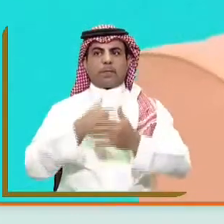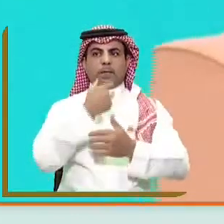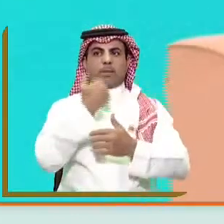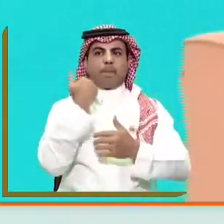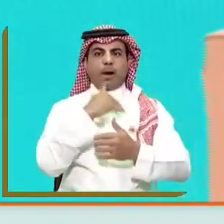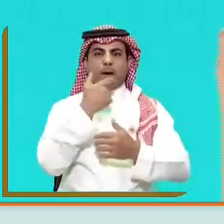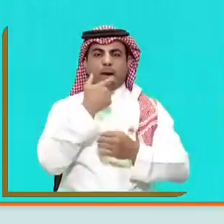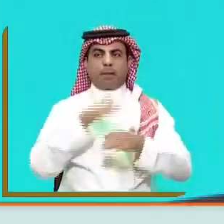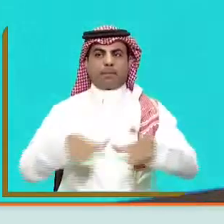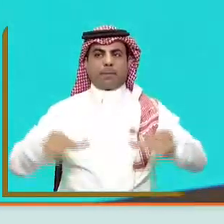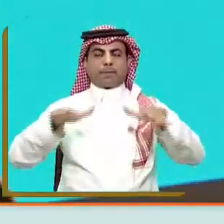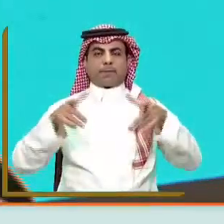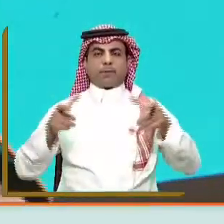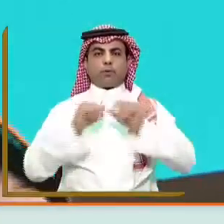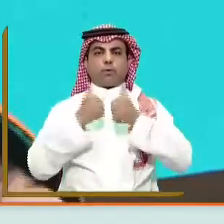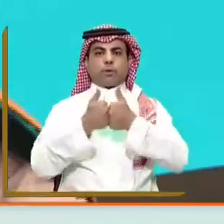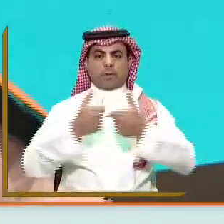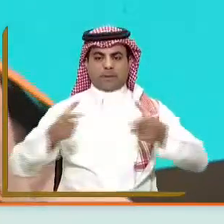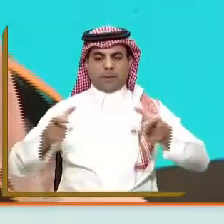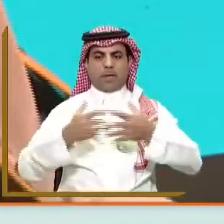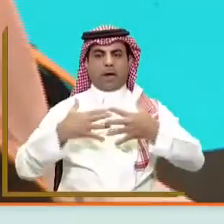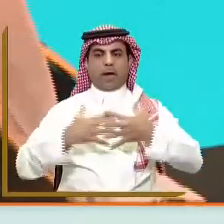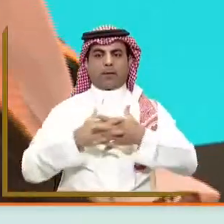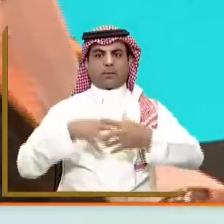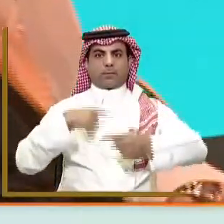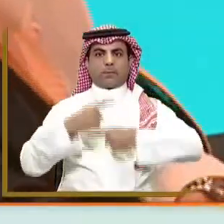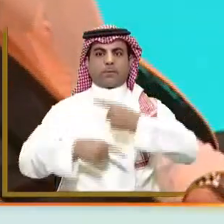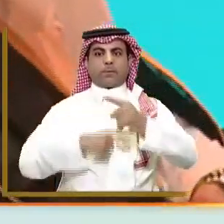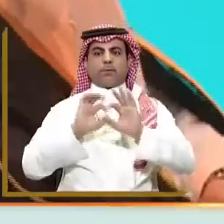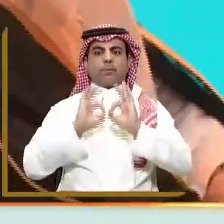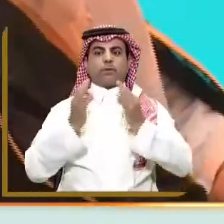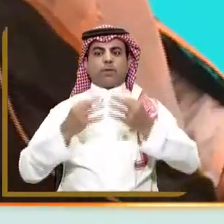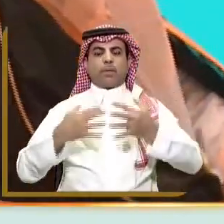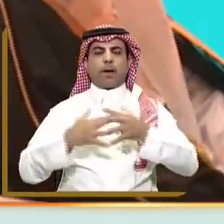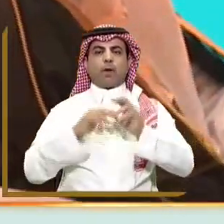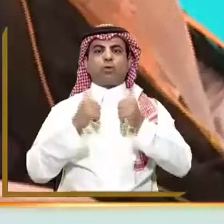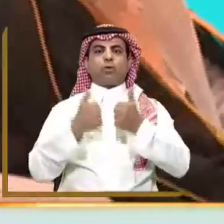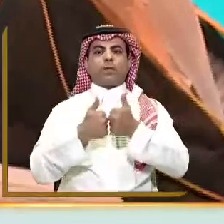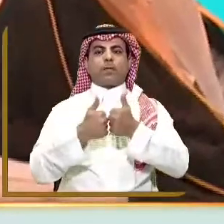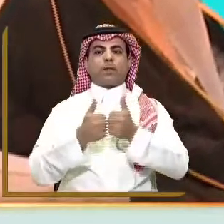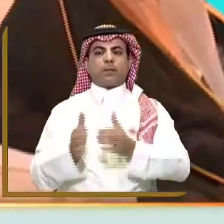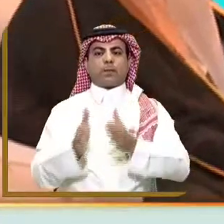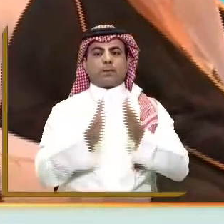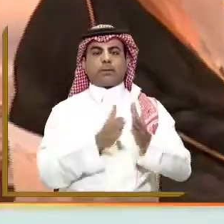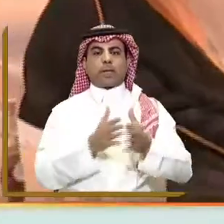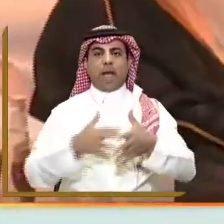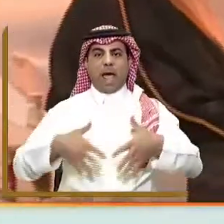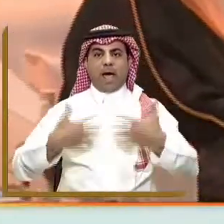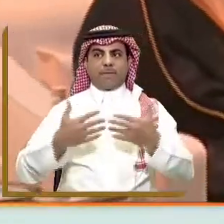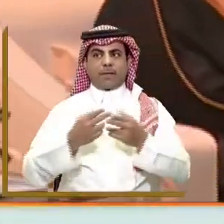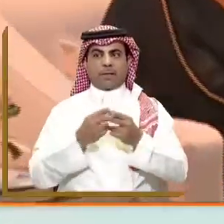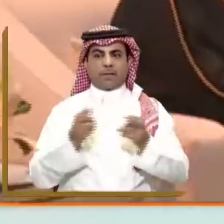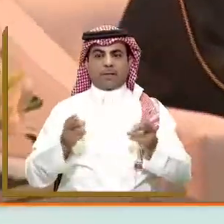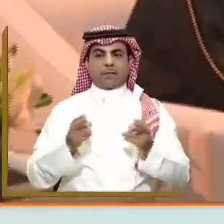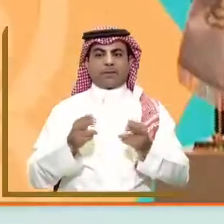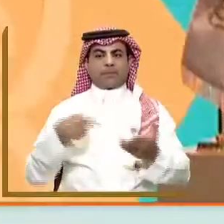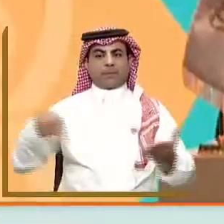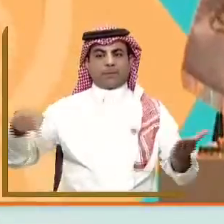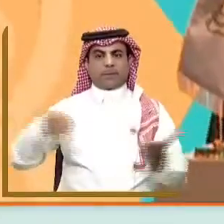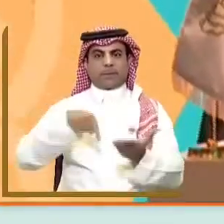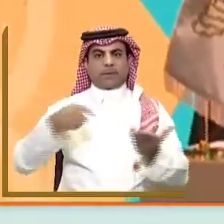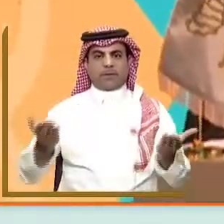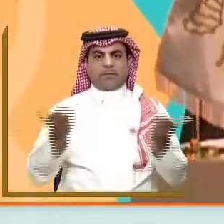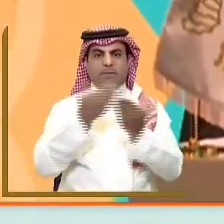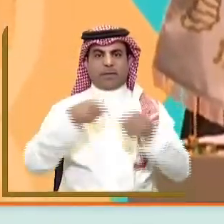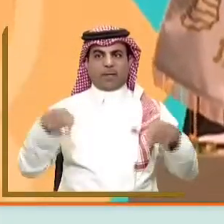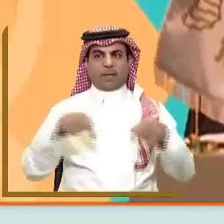الرياض ومجلس المنطقة من دور عظيم، وهو خدمة المجتمع والأسرة. قد شهد الحفل المعد بهذا المناسبة توقيع اتفاقية